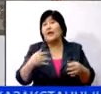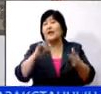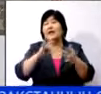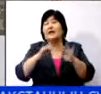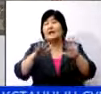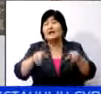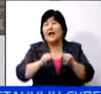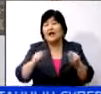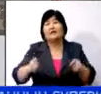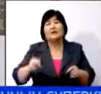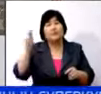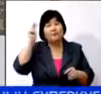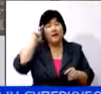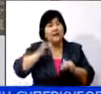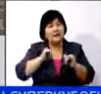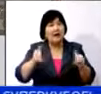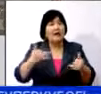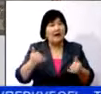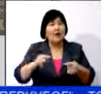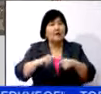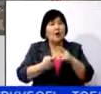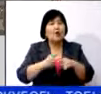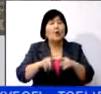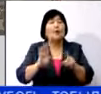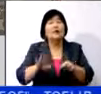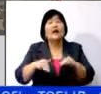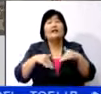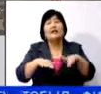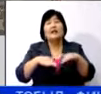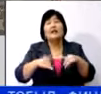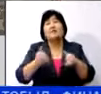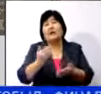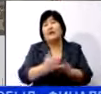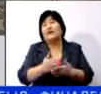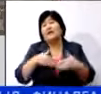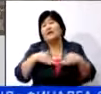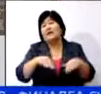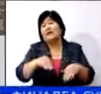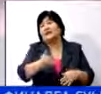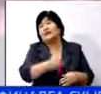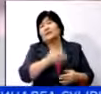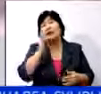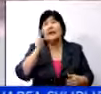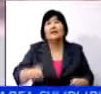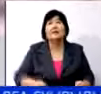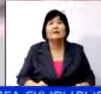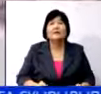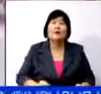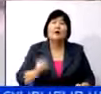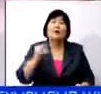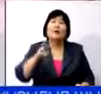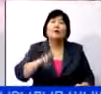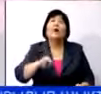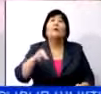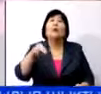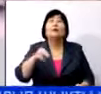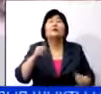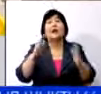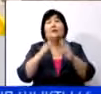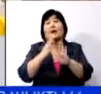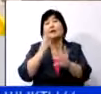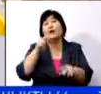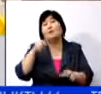ашып, біліктілігімді арттырам. Қазір тоқыма тоқып қана емес, тігін машинасын алып, тігіс тіккім келеді. Юлия Панащук баспана